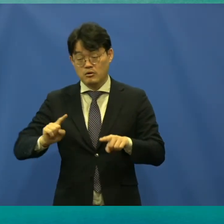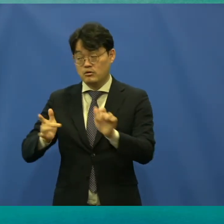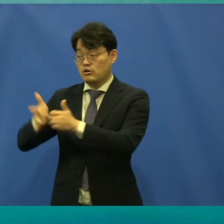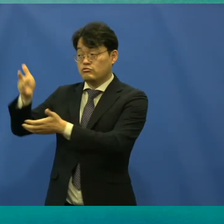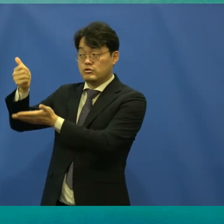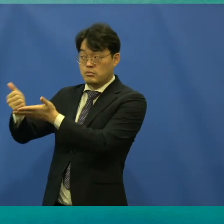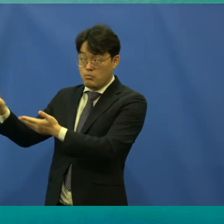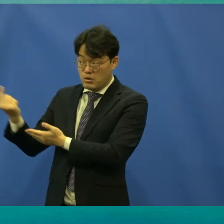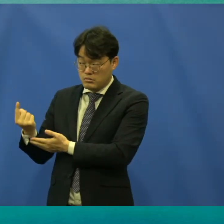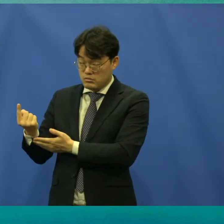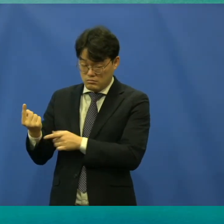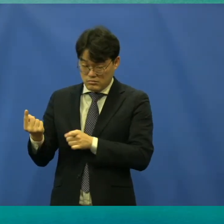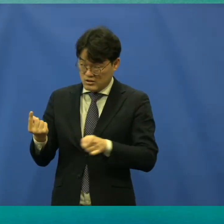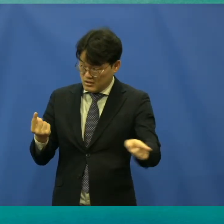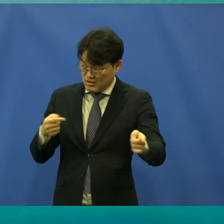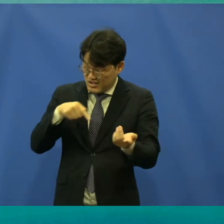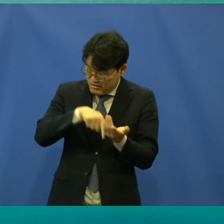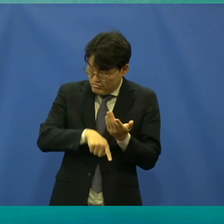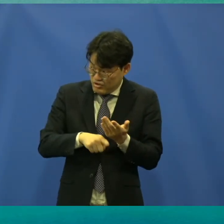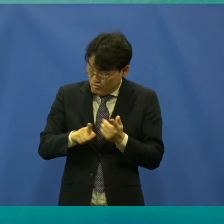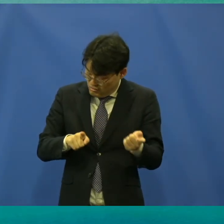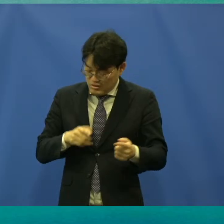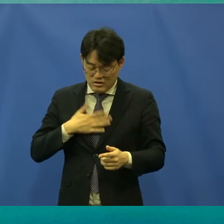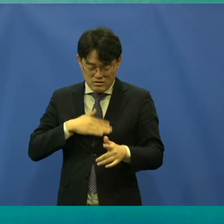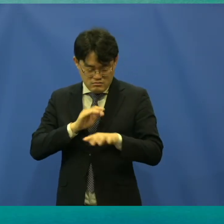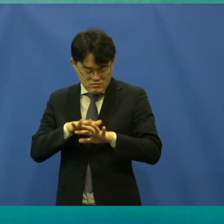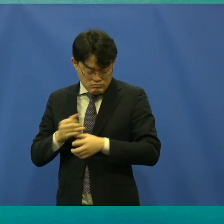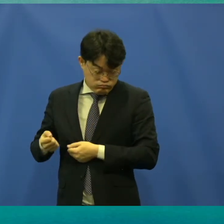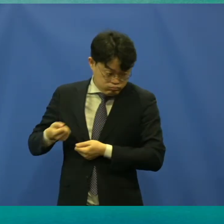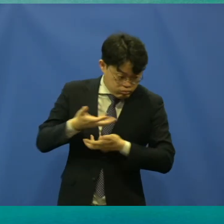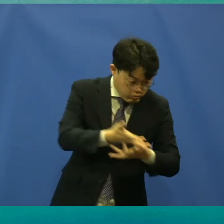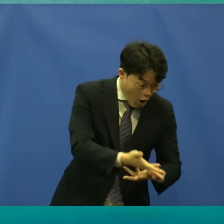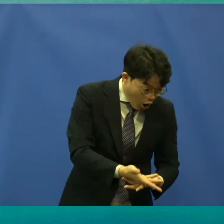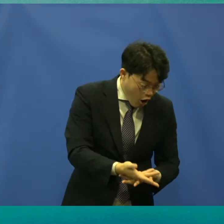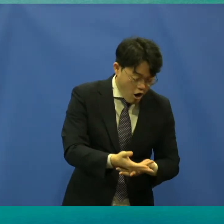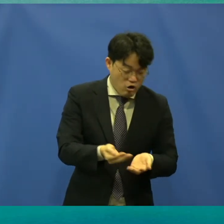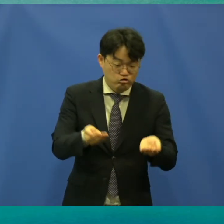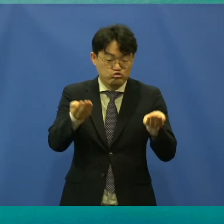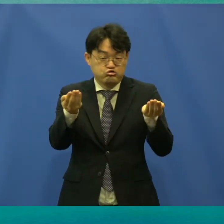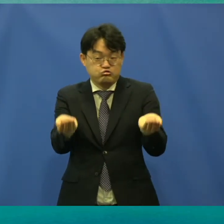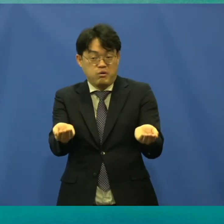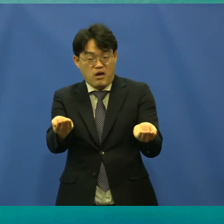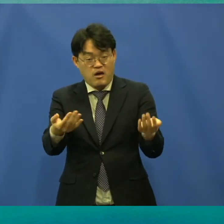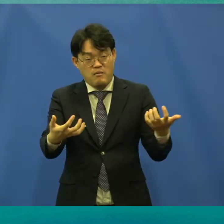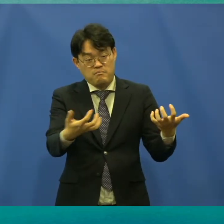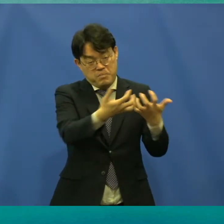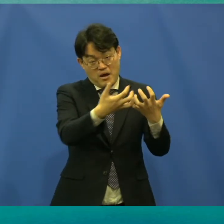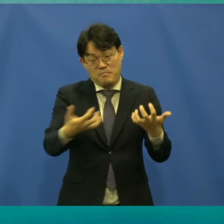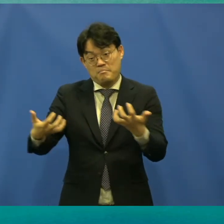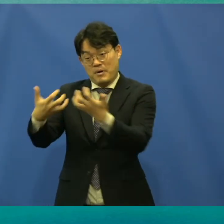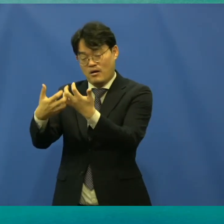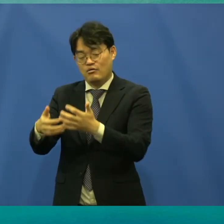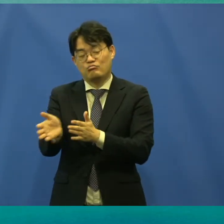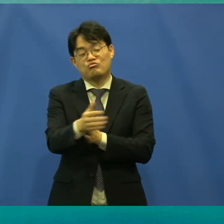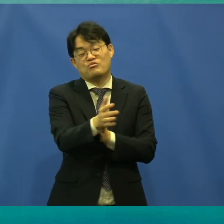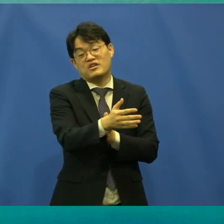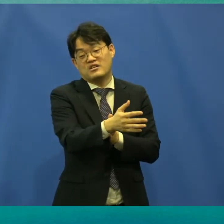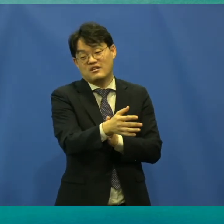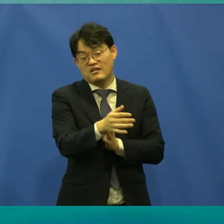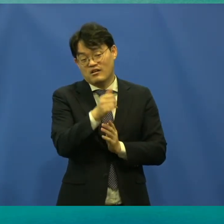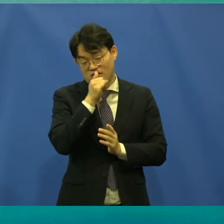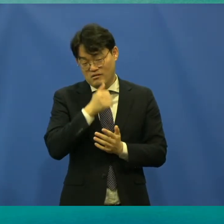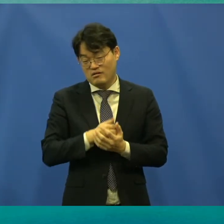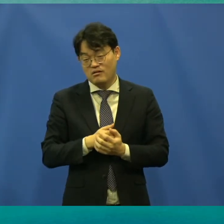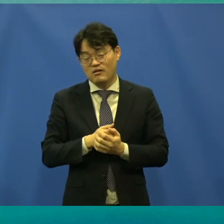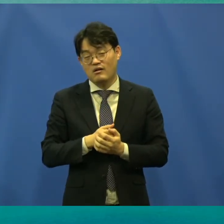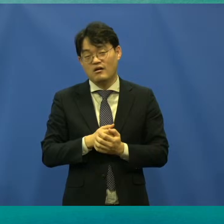가득이 채우는 그 역사가 일어났습니다. 여러분, 이건 뭐예요, 여러분? 밤이 맞도록